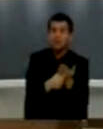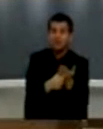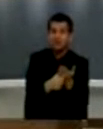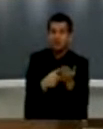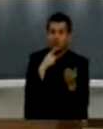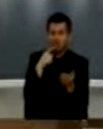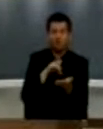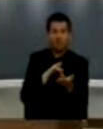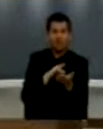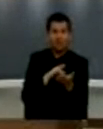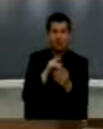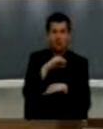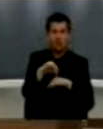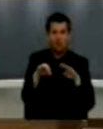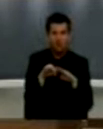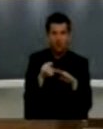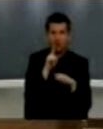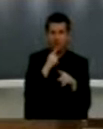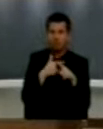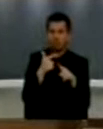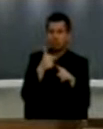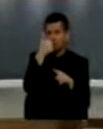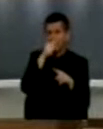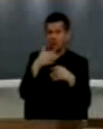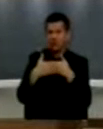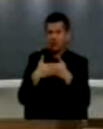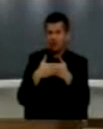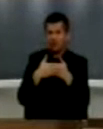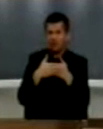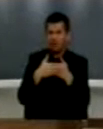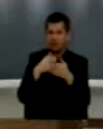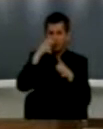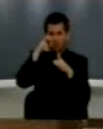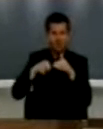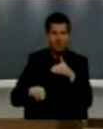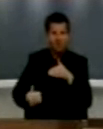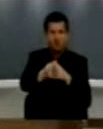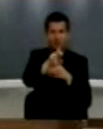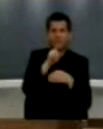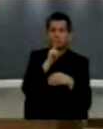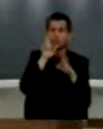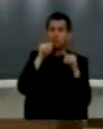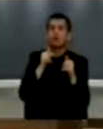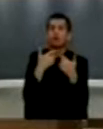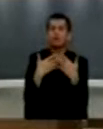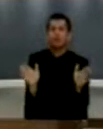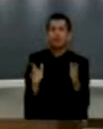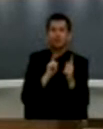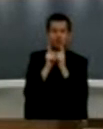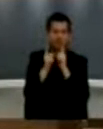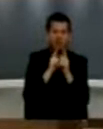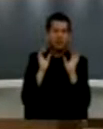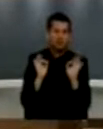këtë lokacion projekti ka ndjek arsyen logjike që të jetë ngjitur me nënkalimin për këmsor në mënyrë që të mundësohet qarkullimi i sigurt